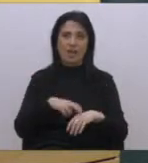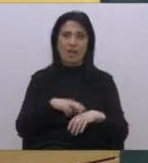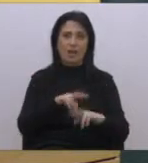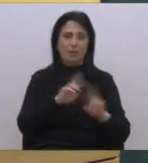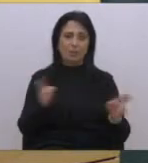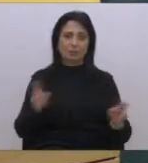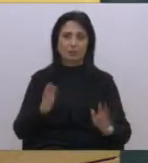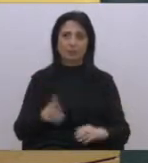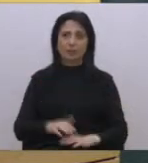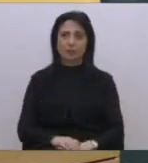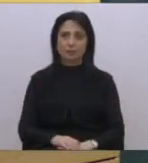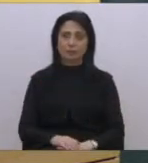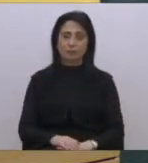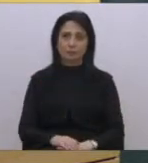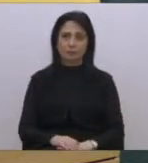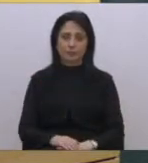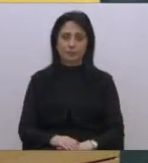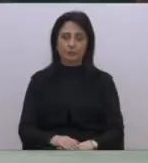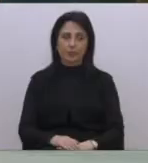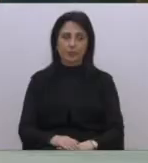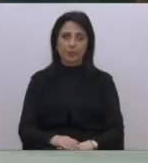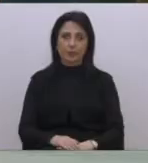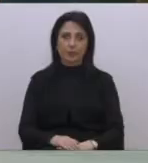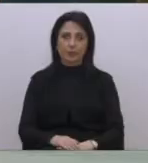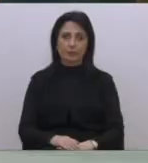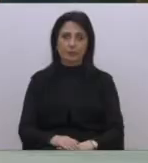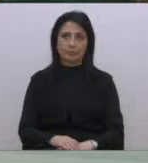Ekimembis, Șem, Tuași.